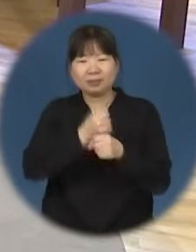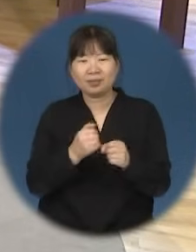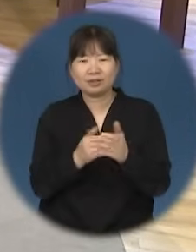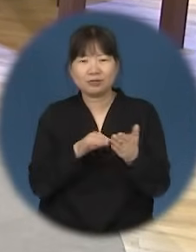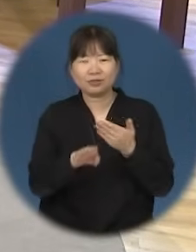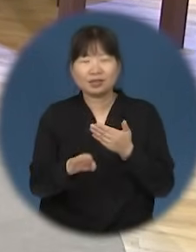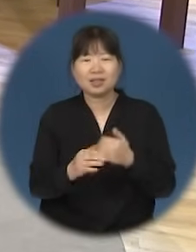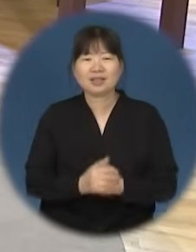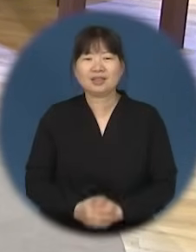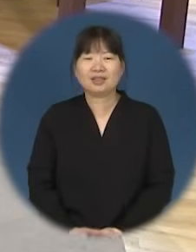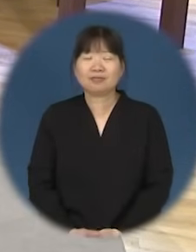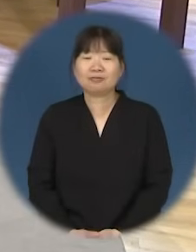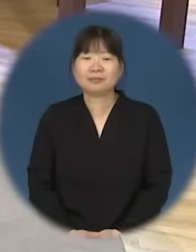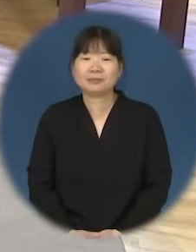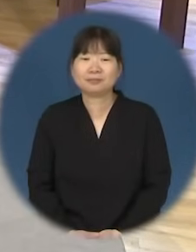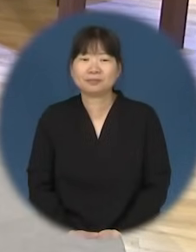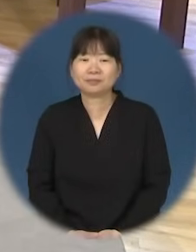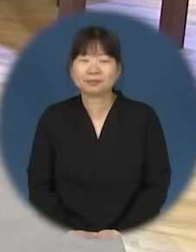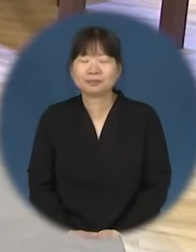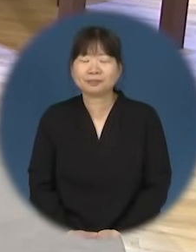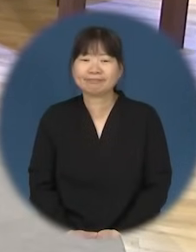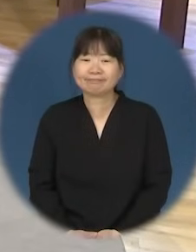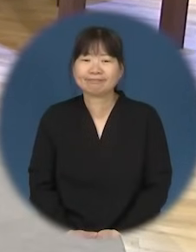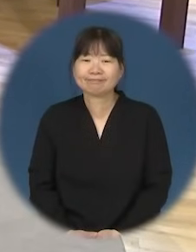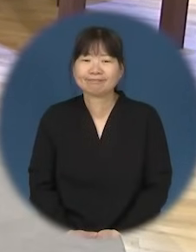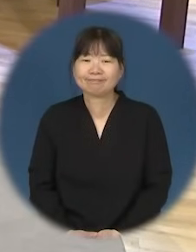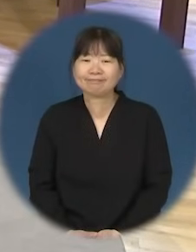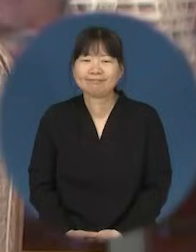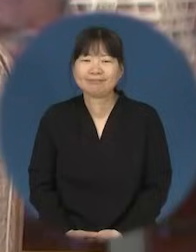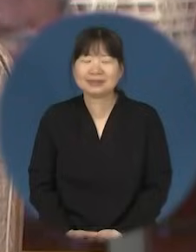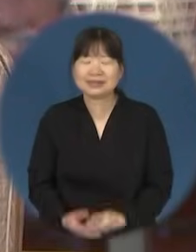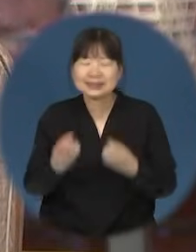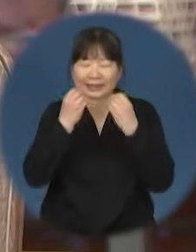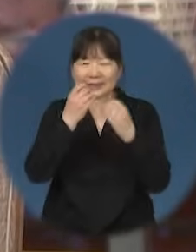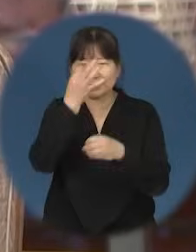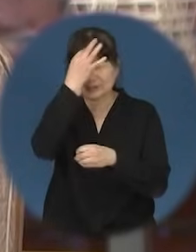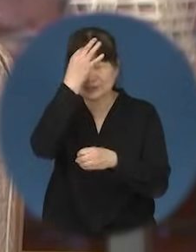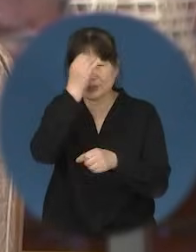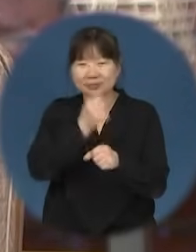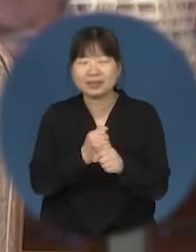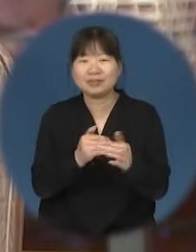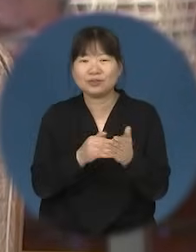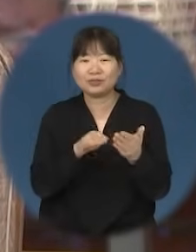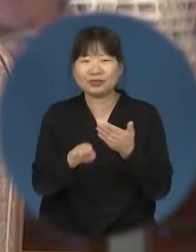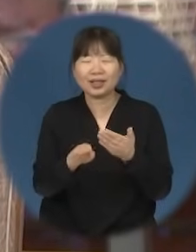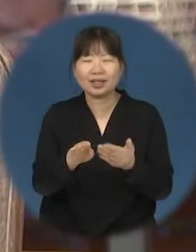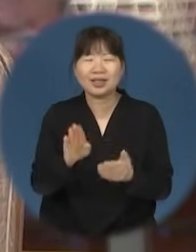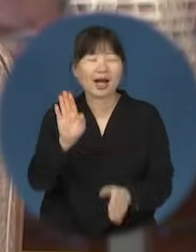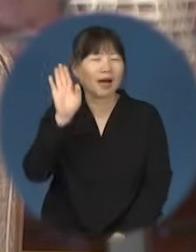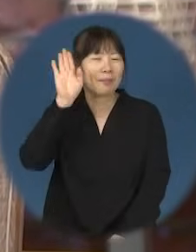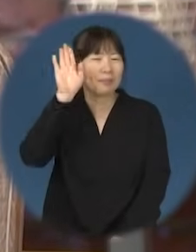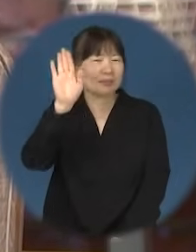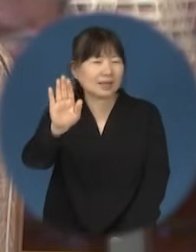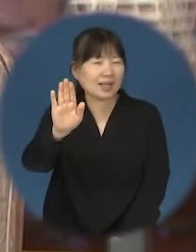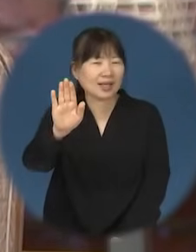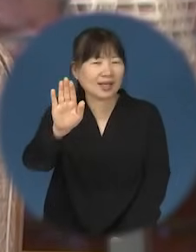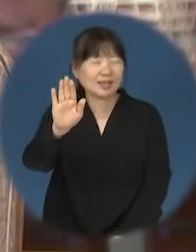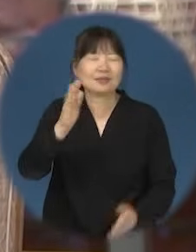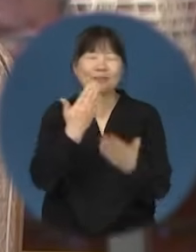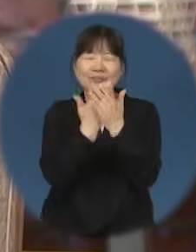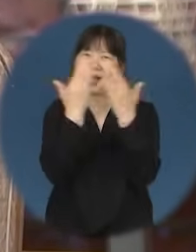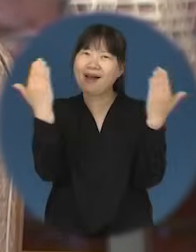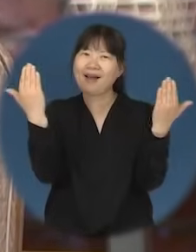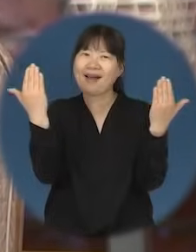나오면 보통 S커브라고 하는데요. 새로운 기술이 나오고 그거의 전망, 미래 전망이